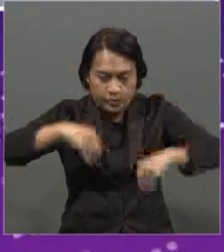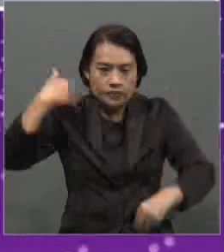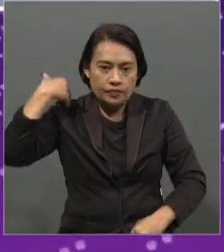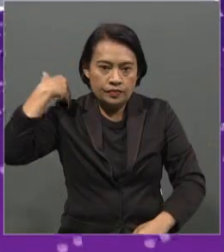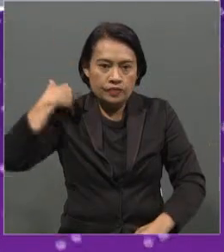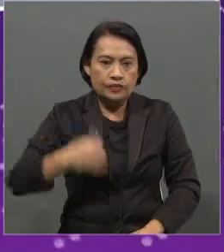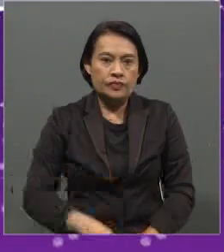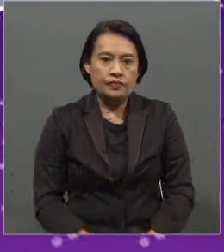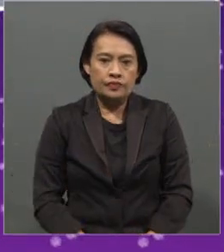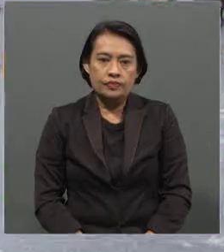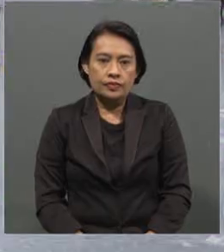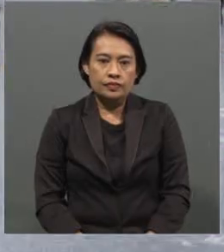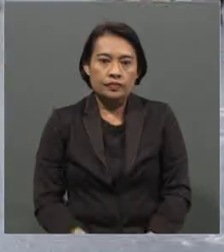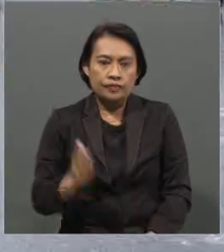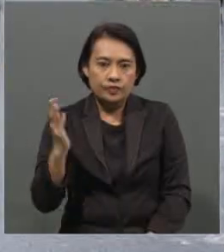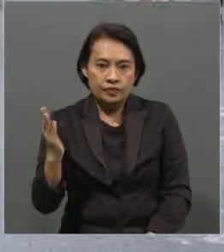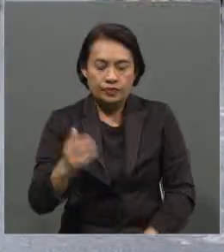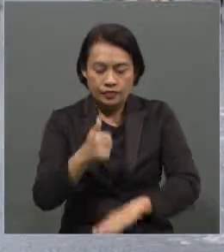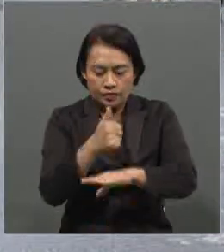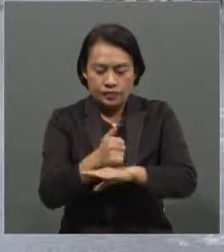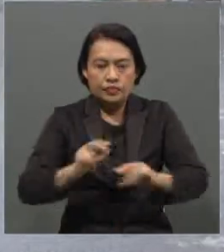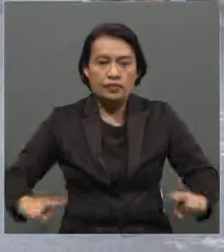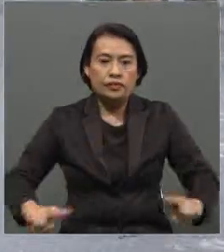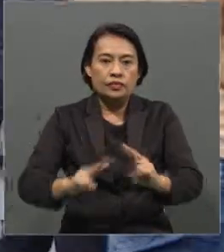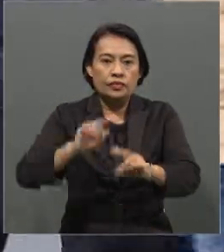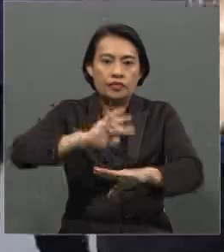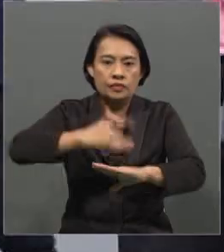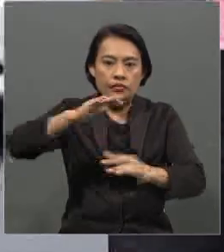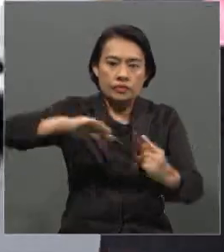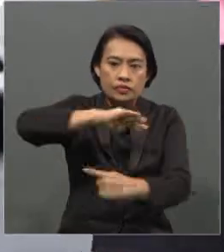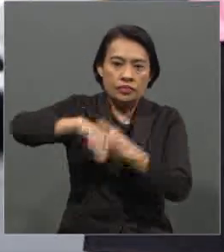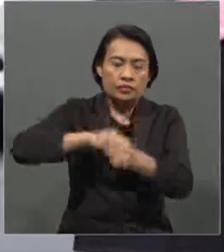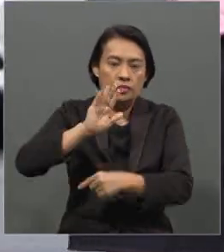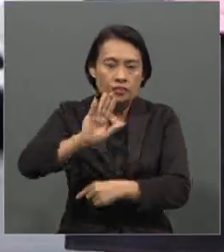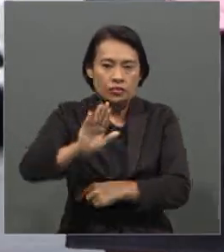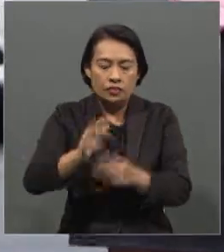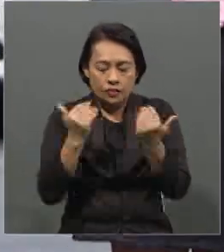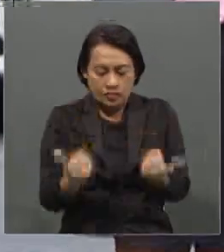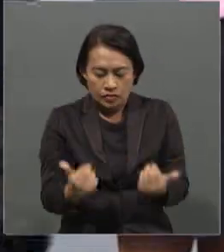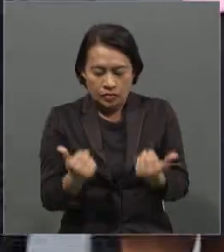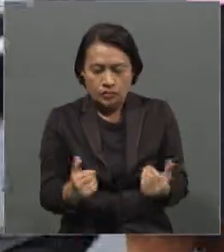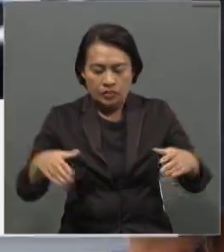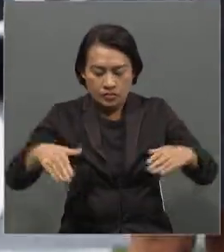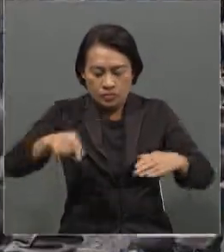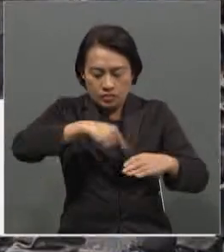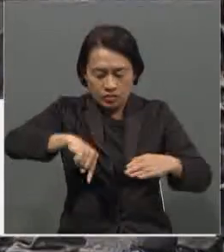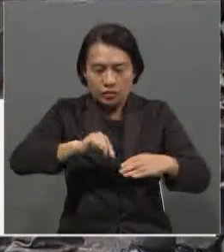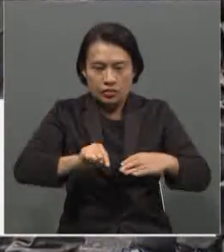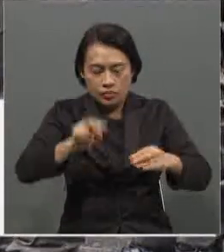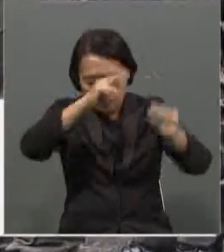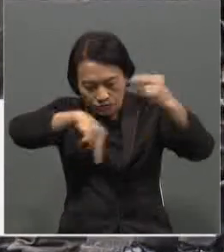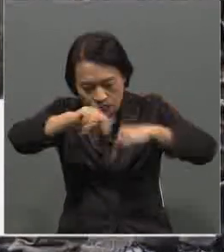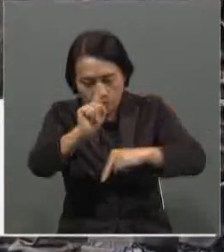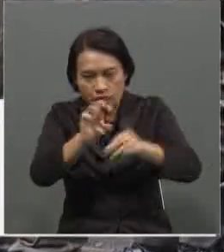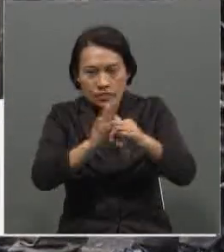ครับเรื่องนี้นะครับทางคุณเฉลิมชัยศรีอ่อนรัฐมนตรีว่าการกระทรวงทรัพยากรธรรมชาติและสิ่งแวดล้อมวันนี้ท่านไปพร้อมกับคณะนะครับไปตรวจราชการที่